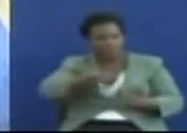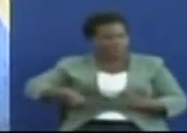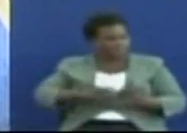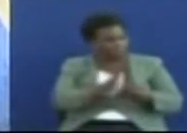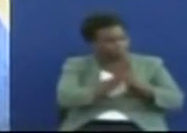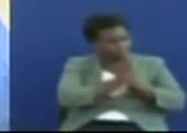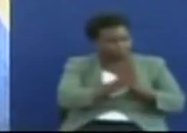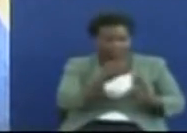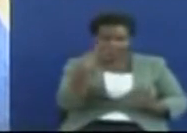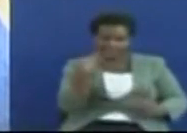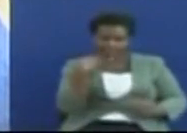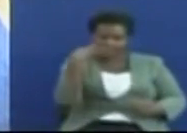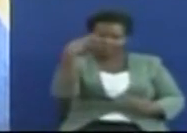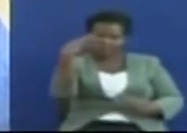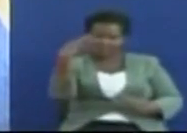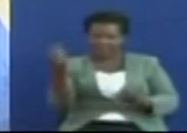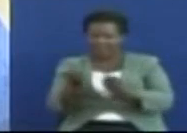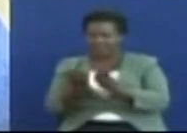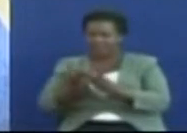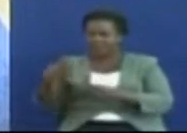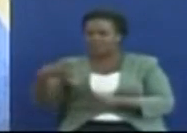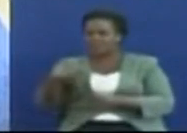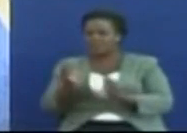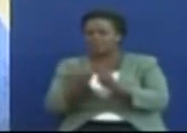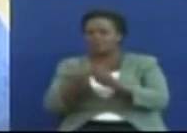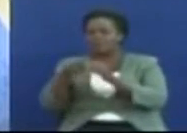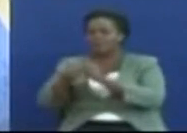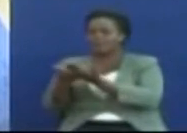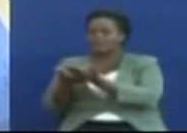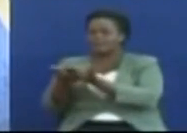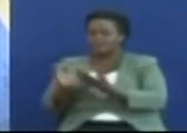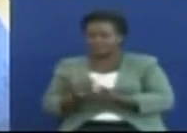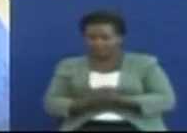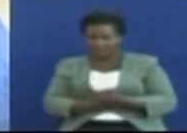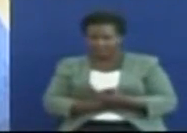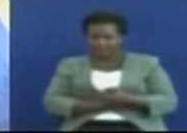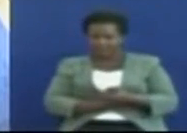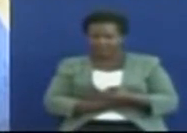kunite kuwa waziri wa Mambo ya ndani ya nchi